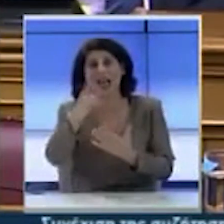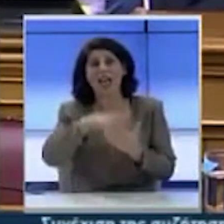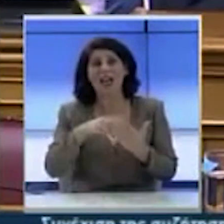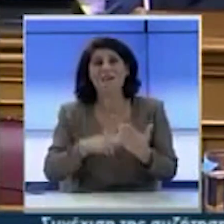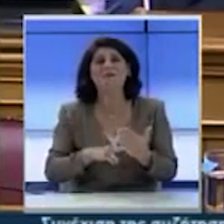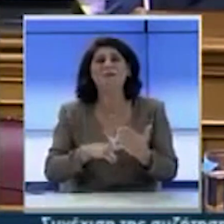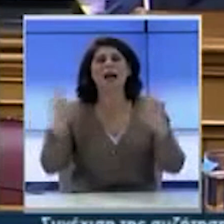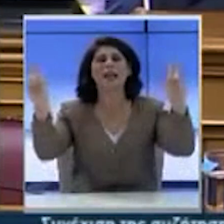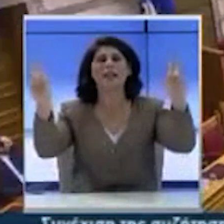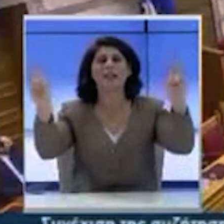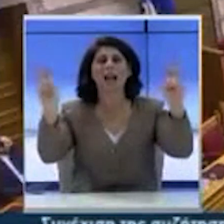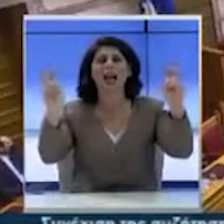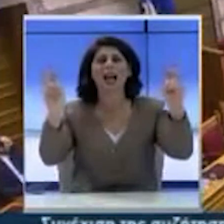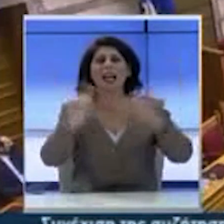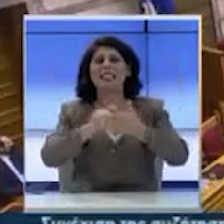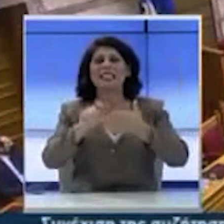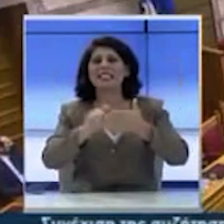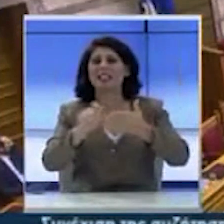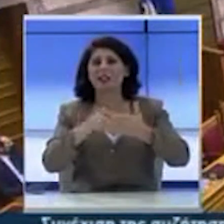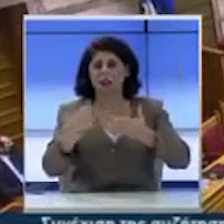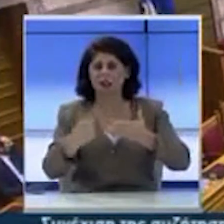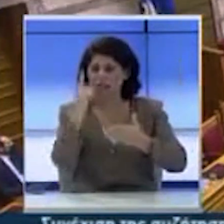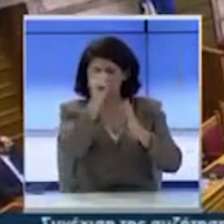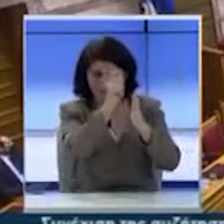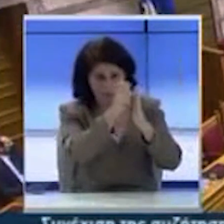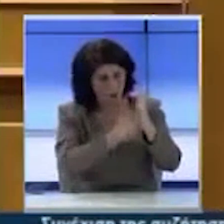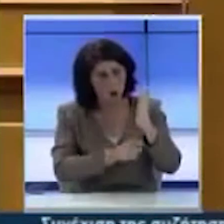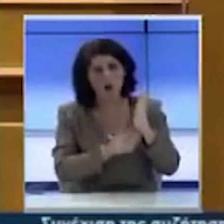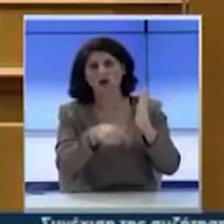μονόστιλο για την πρόταση της πιστείας.